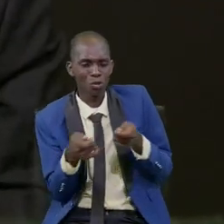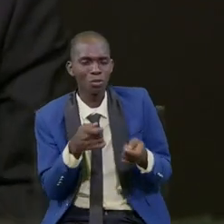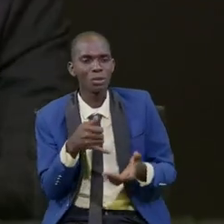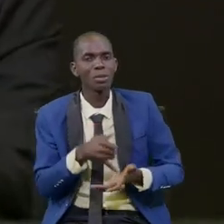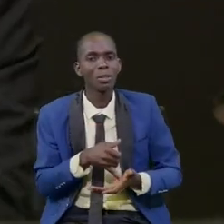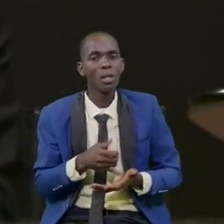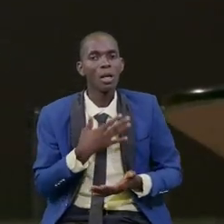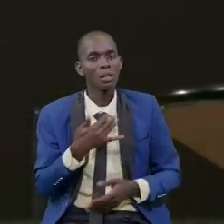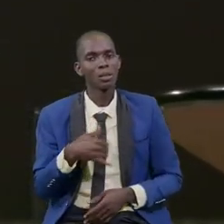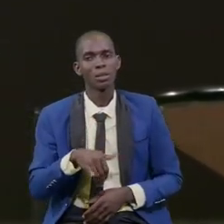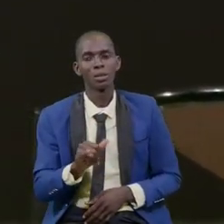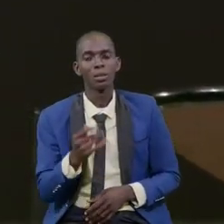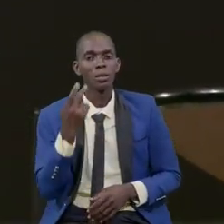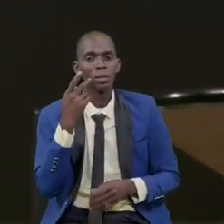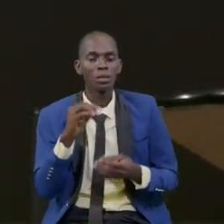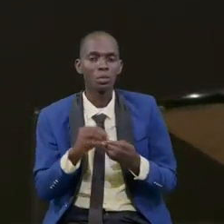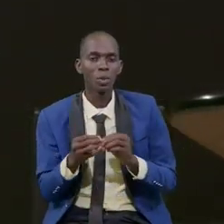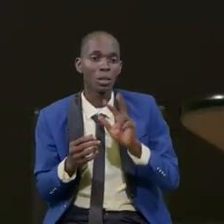les ont conditionnés.